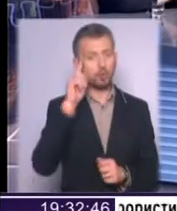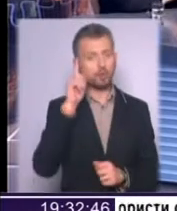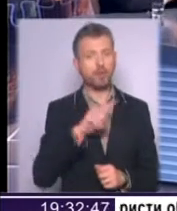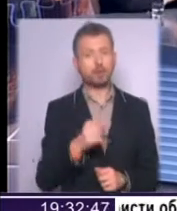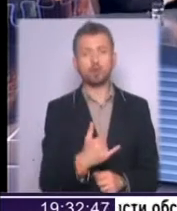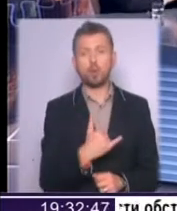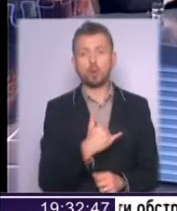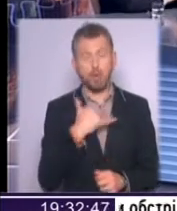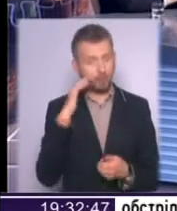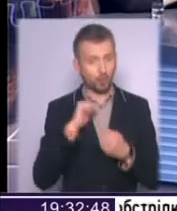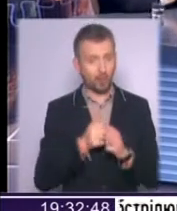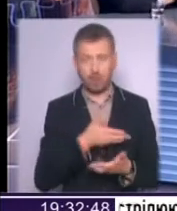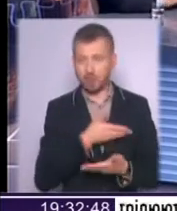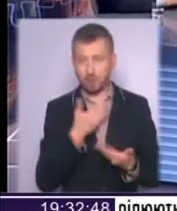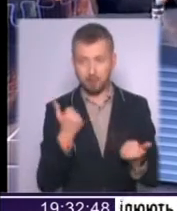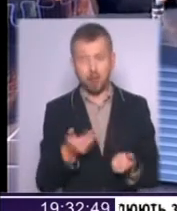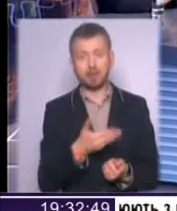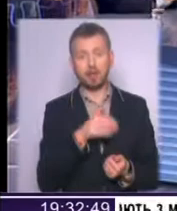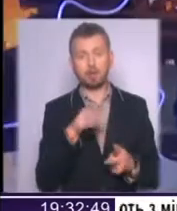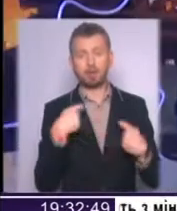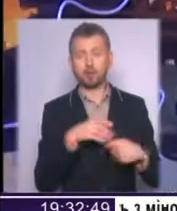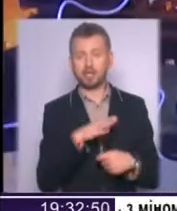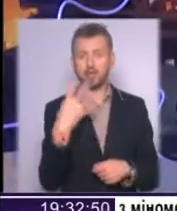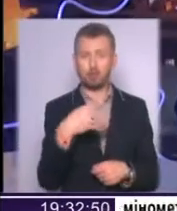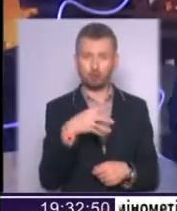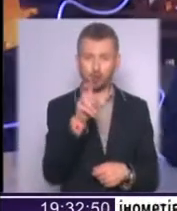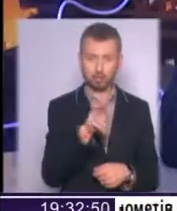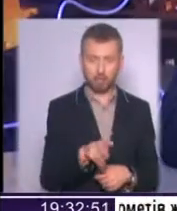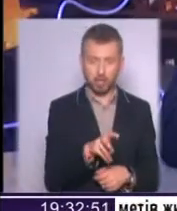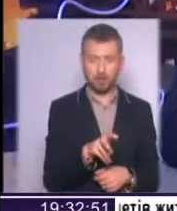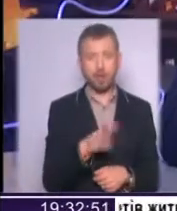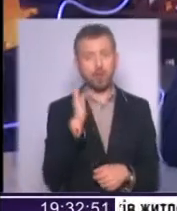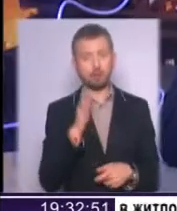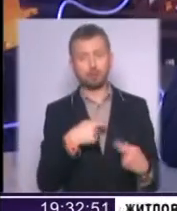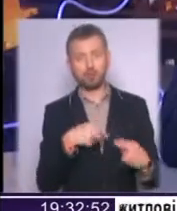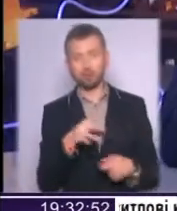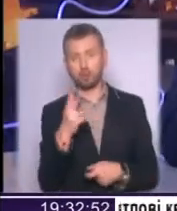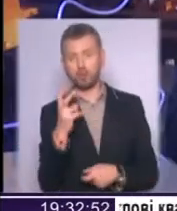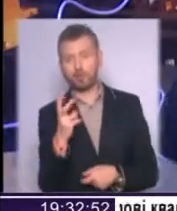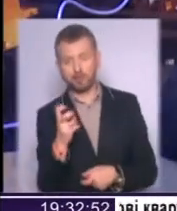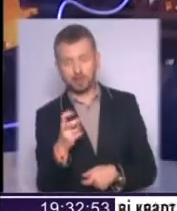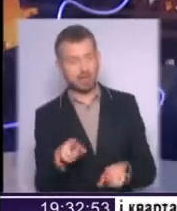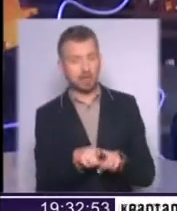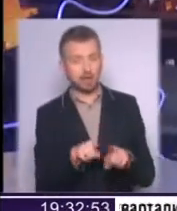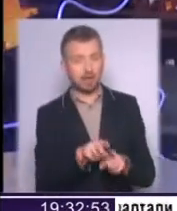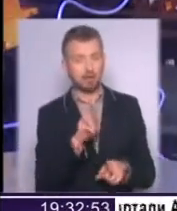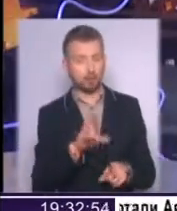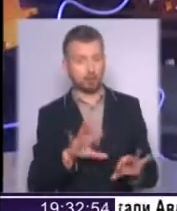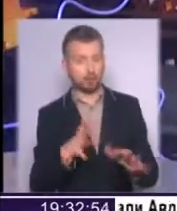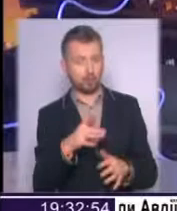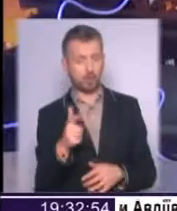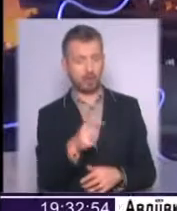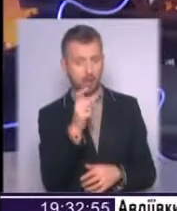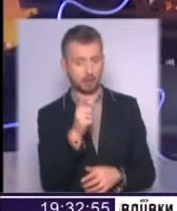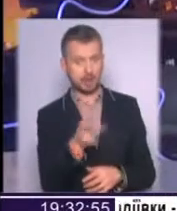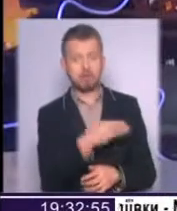нас вугілля нема, і нам його продаватимуть не по $40 чи 60 за тонну, а нам продаватимуть його по 200. Так само, як це відбулося з газом. Так, ми